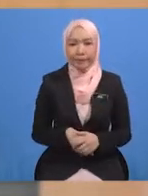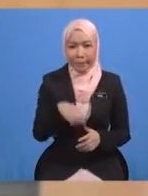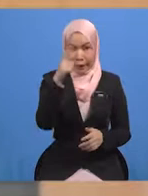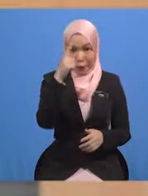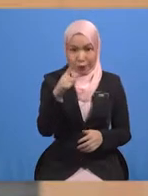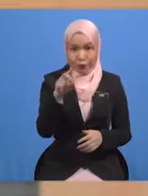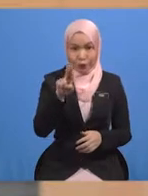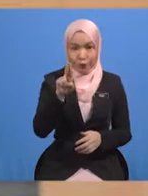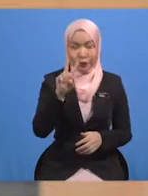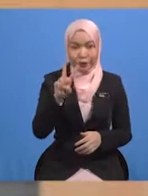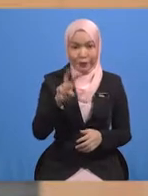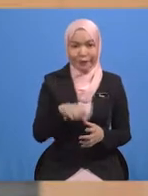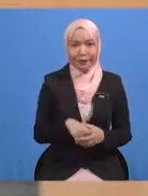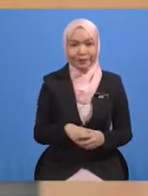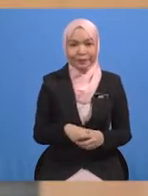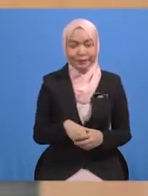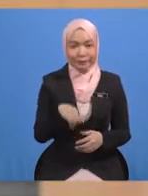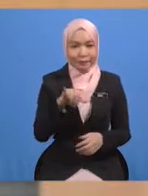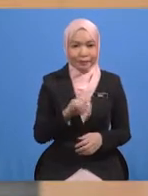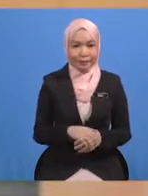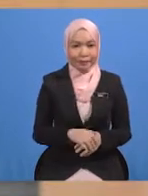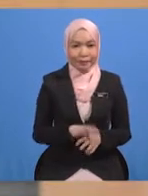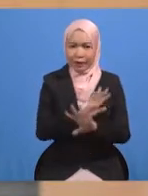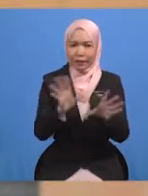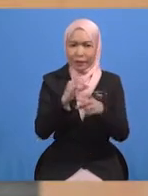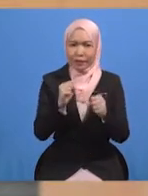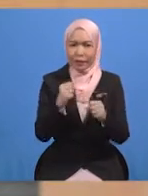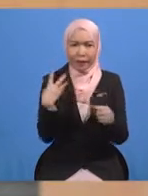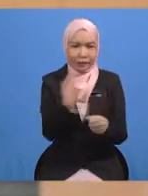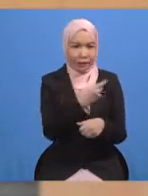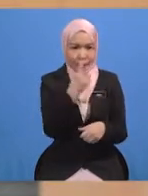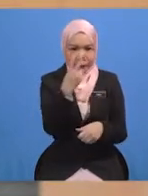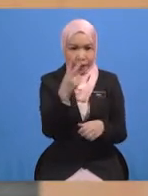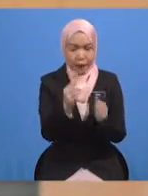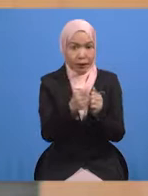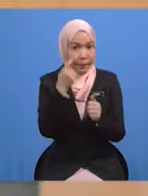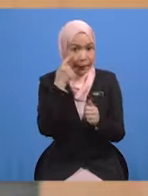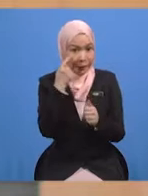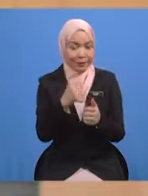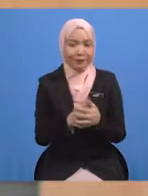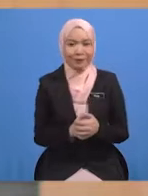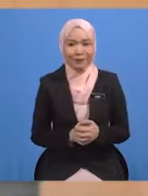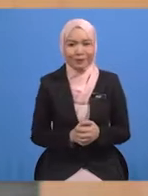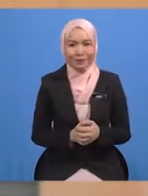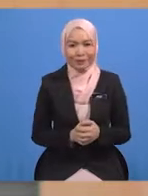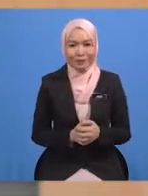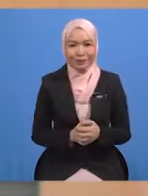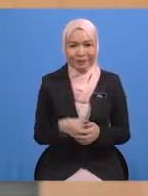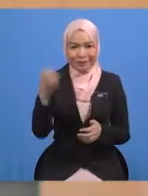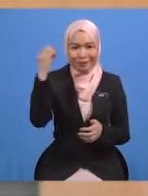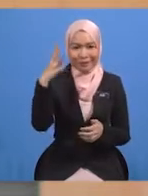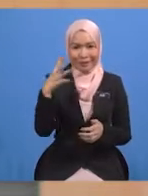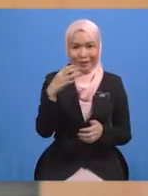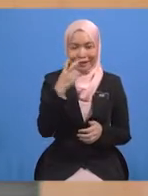Bagi sinar ultra ungu, ia tidak dapat dilihat dengan mata.